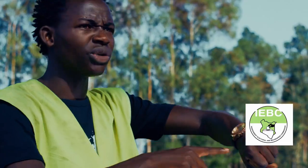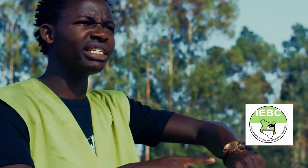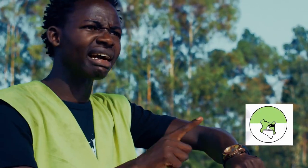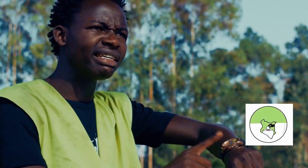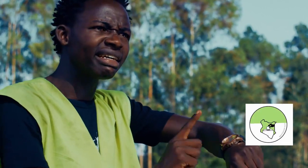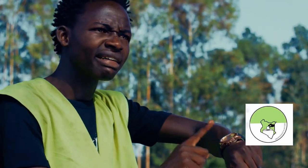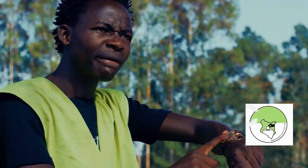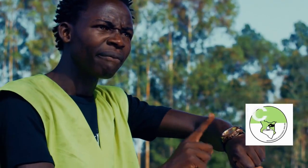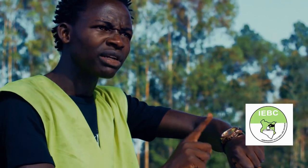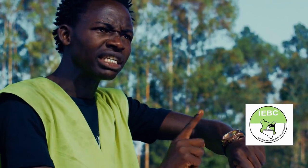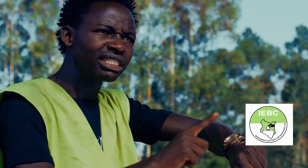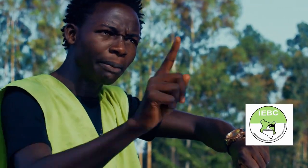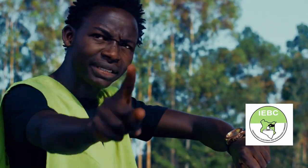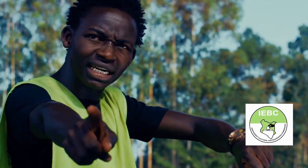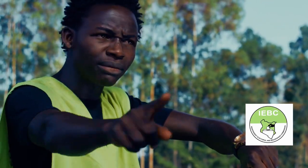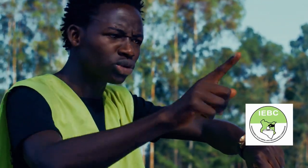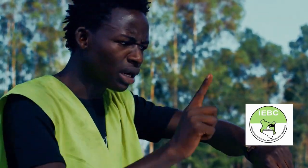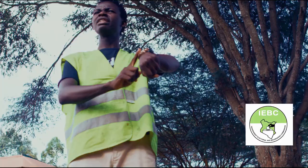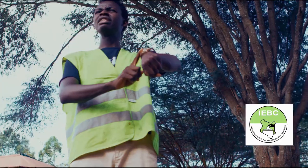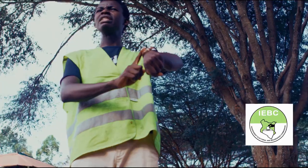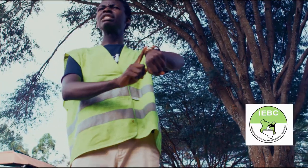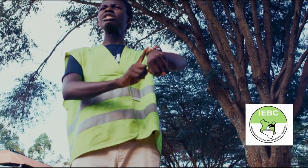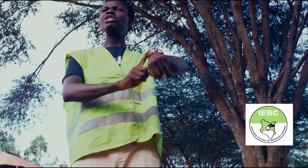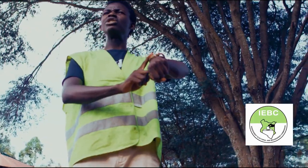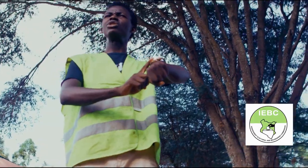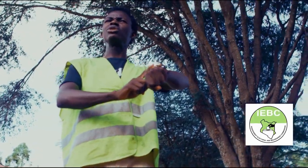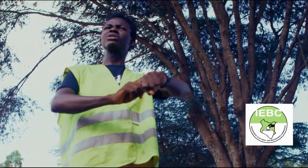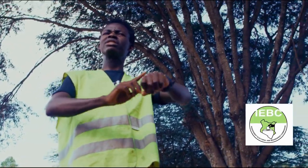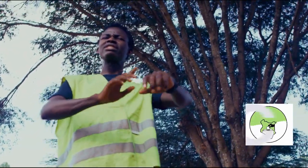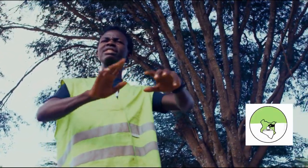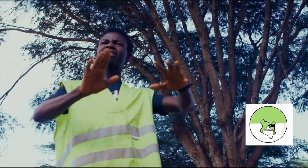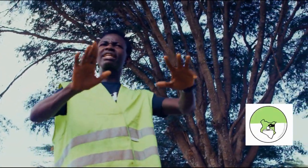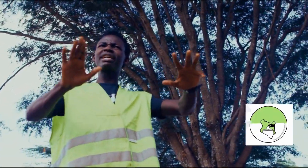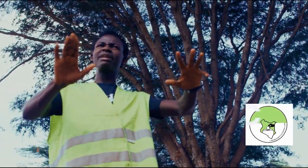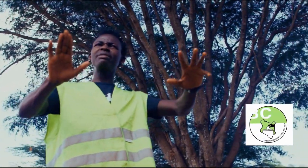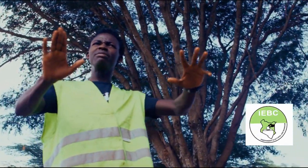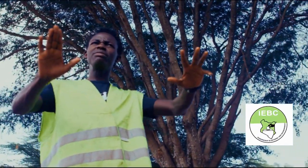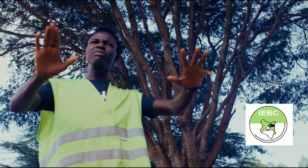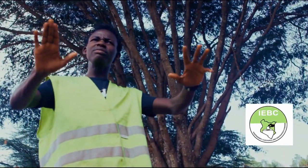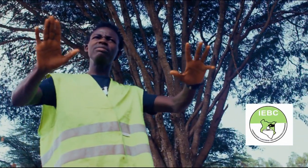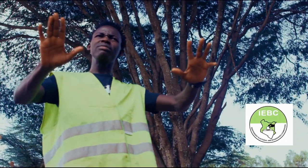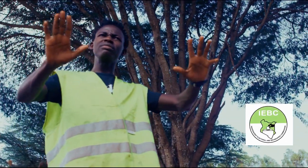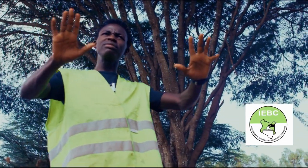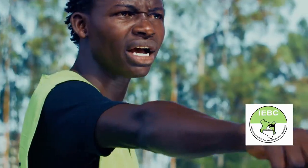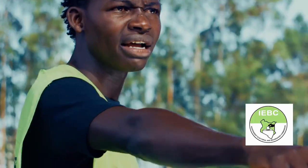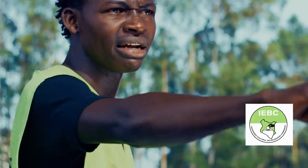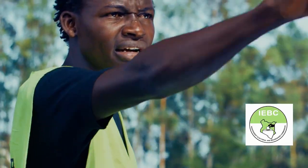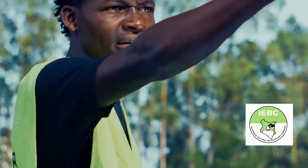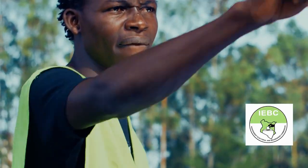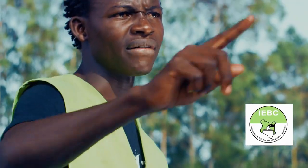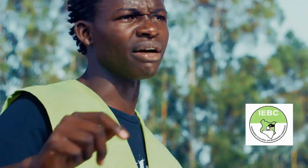ya dunia ngarie. Nikipatana na mtu namkumbusha time is bad. Time is not on our side. Twende tuchukue